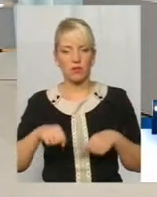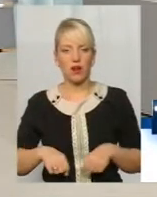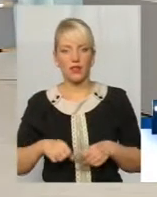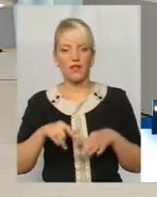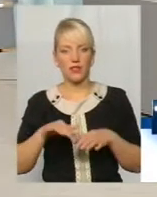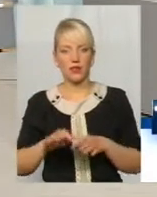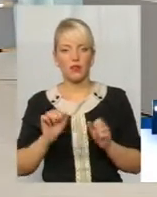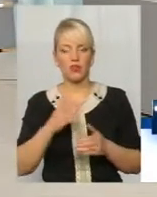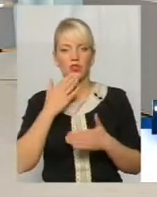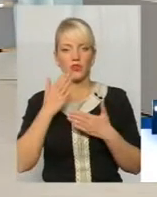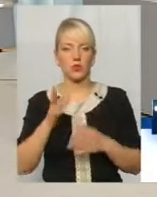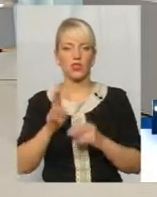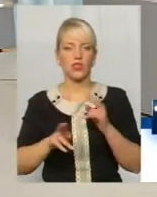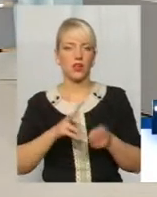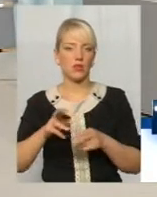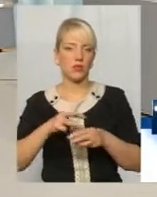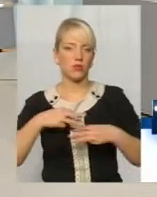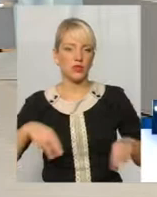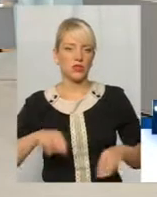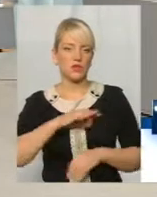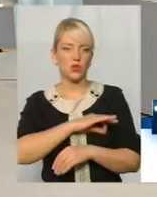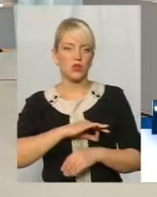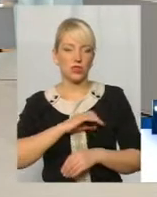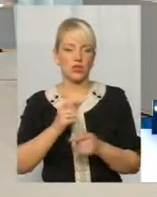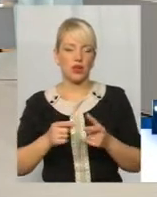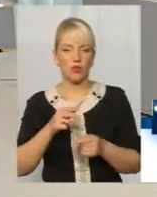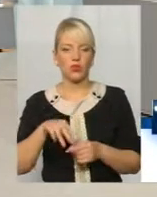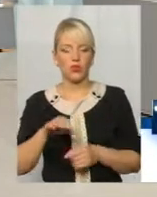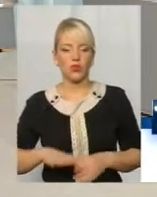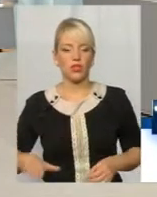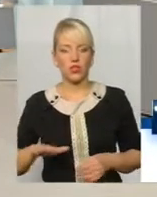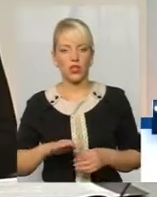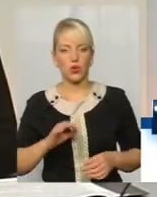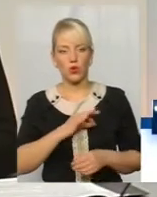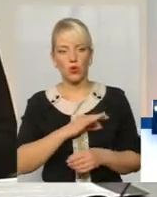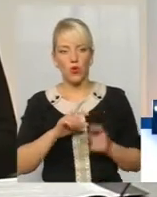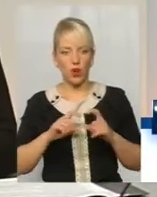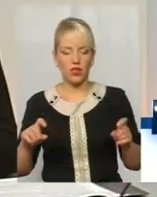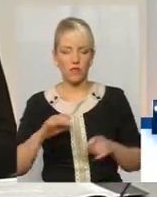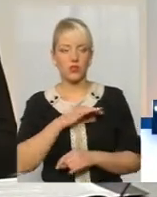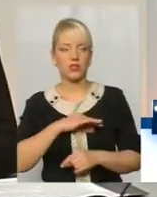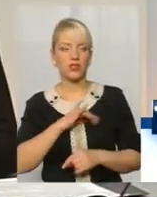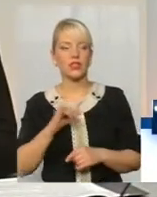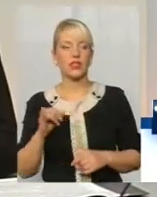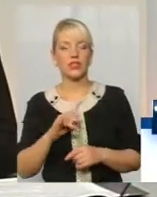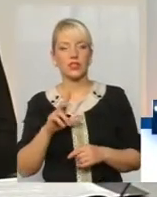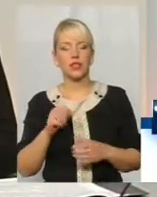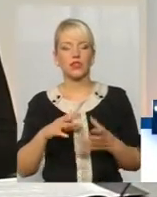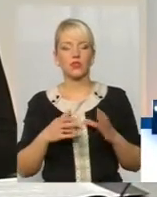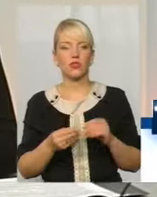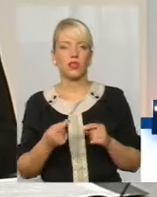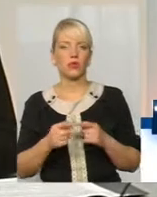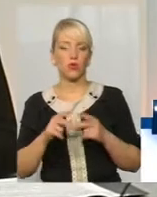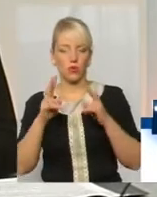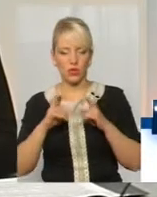звернутися із скаргою до Міністерства юстиції або до територіальних органів юстиції. І за результатами його